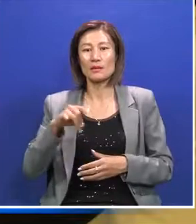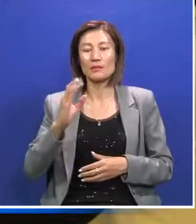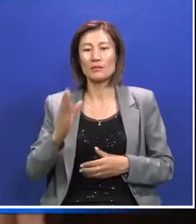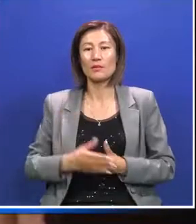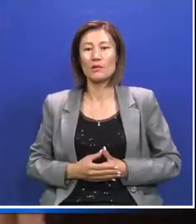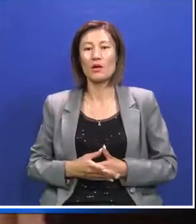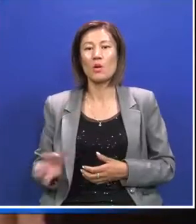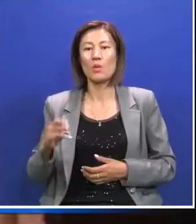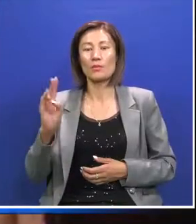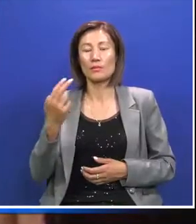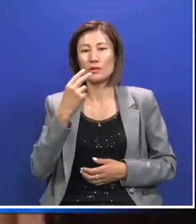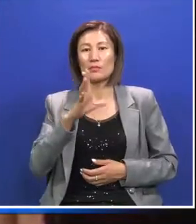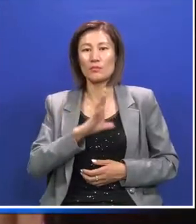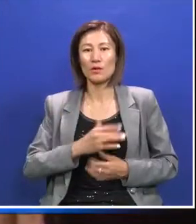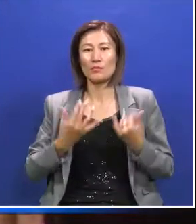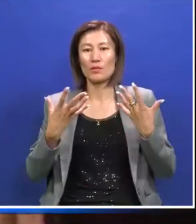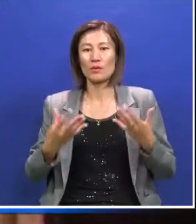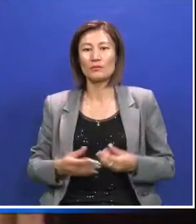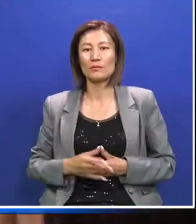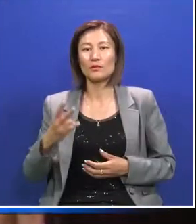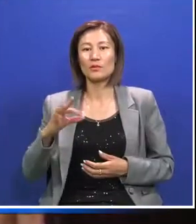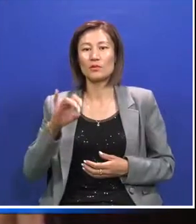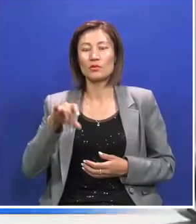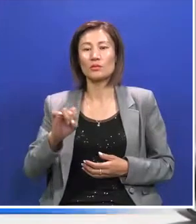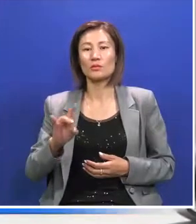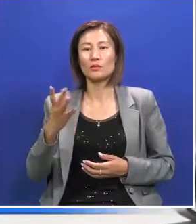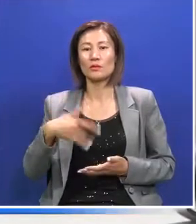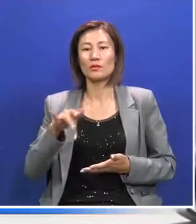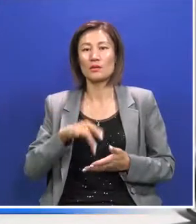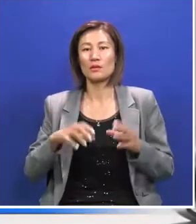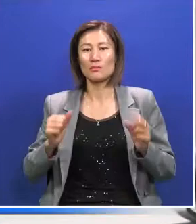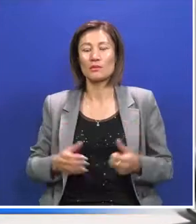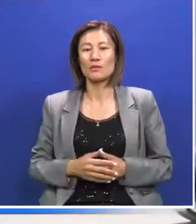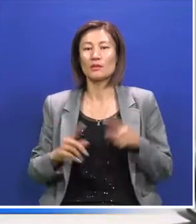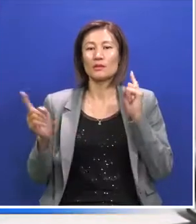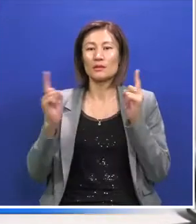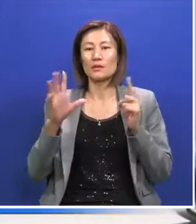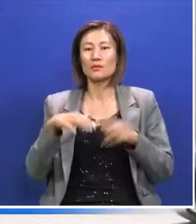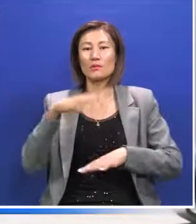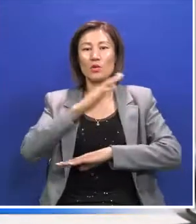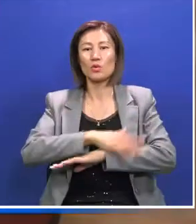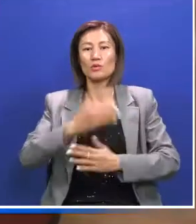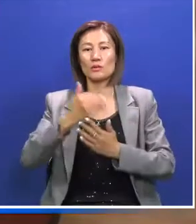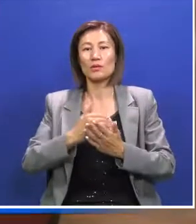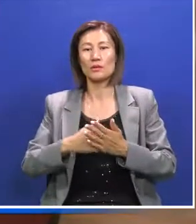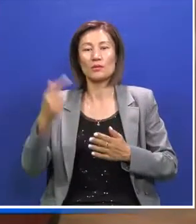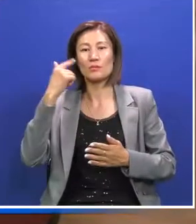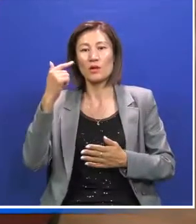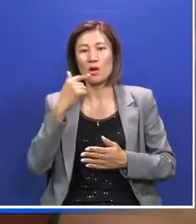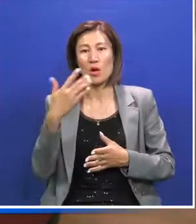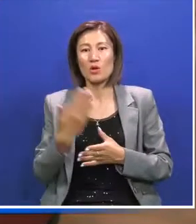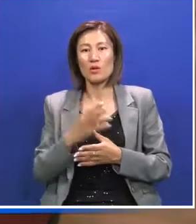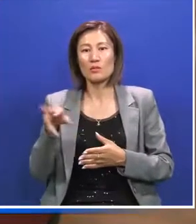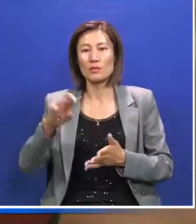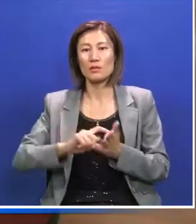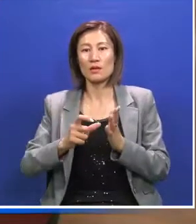әріптестік оң нәтижесін беруде. Бүгінгі Нұр Отан партиясының қалалық филиалы өткізген кеңес отырысының күн тәртібінде инклюзияны қолдау